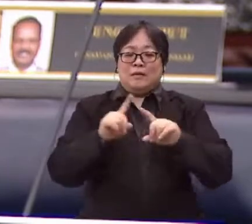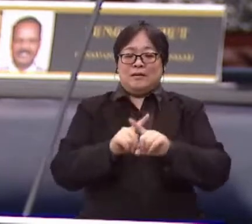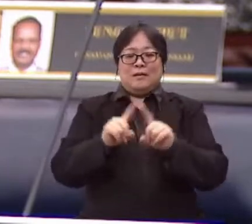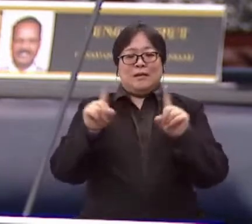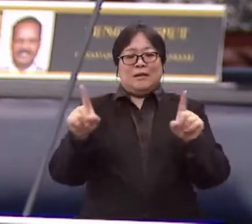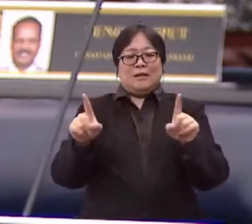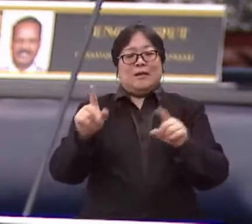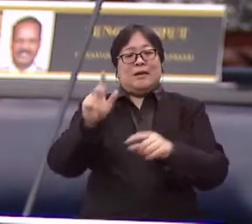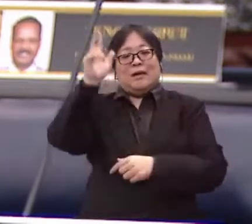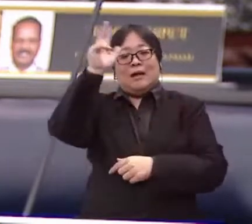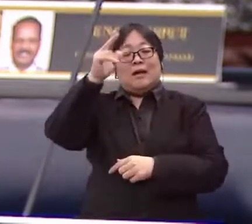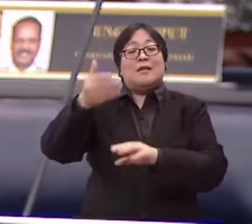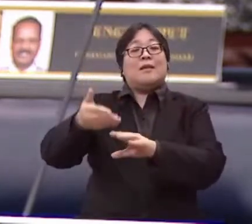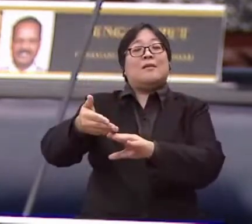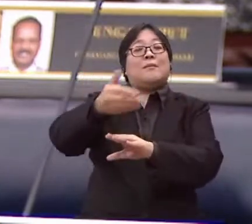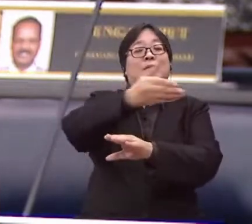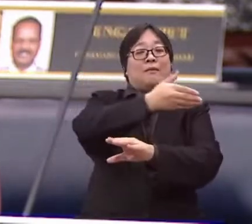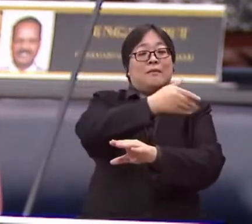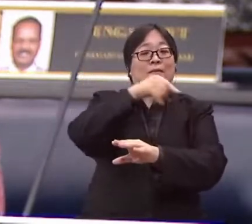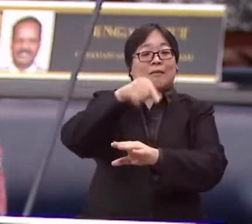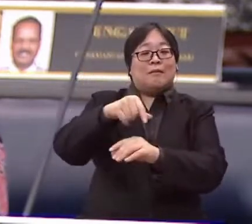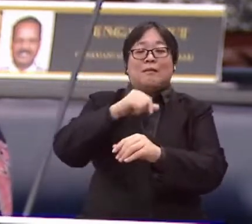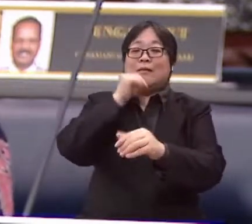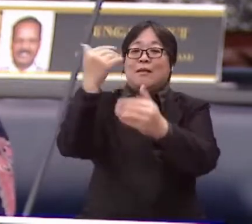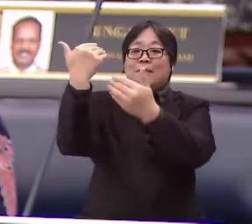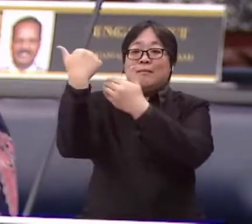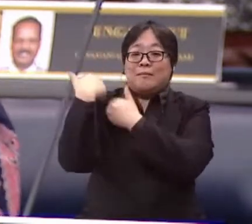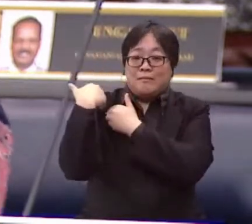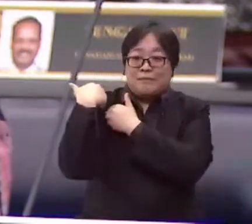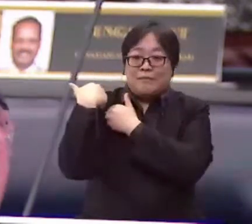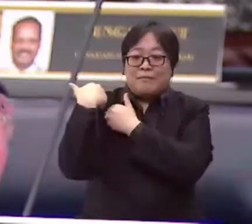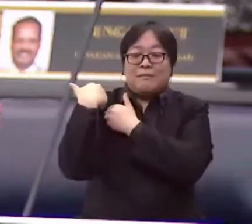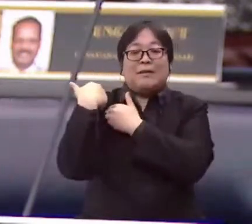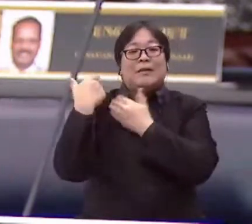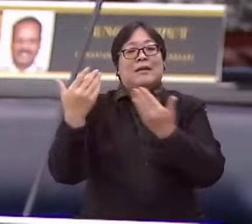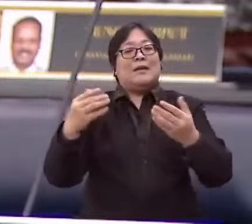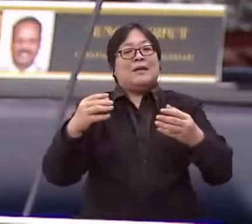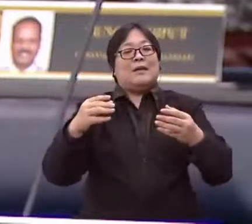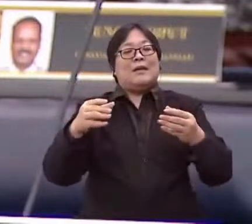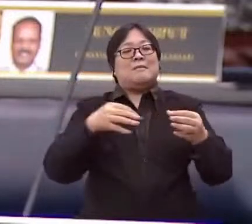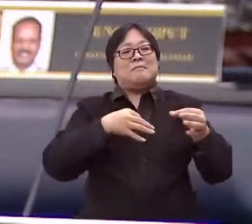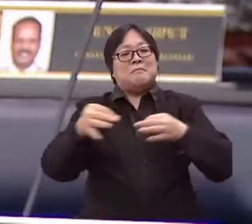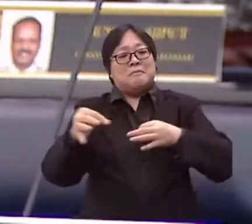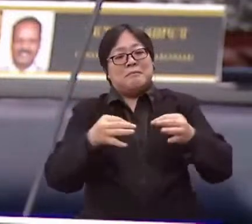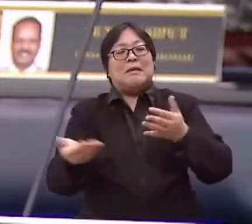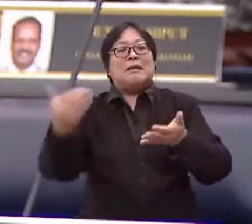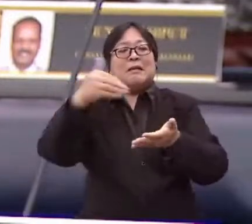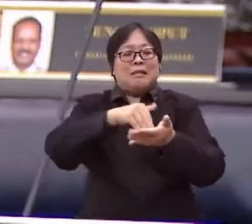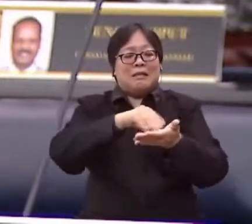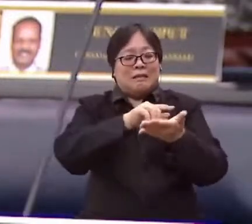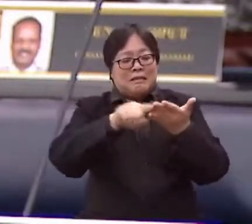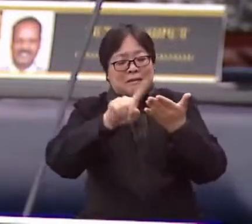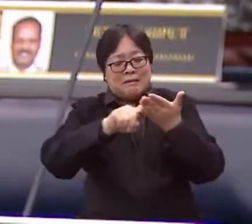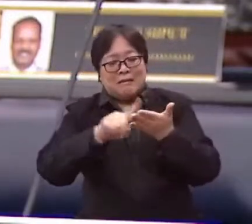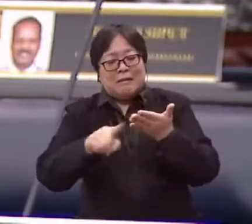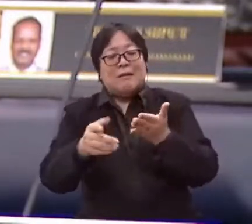kerajaan terdahulu yang tidak bertanggung jawab telah membuat pengelasan semula